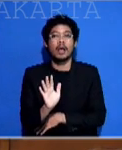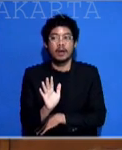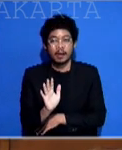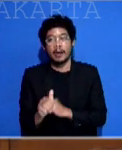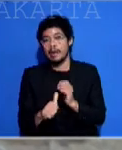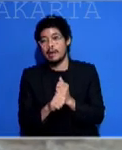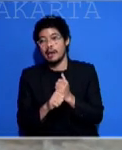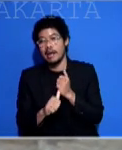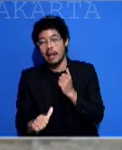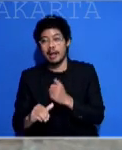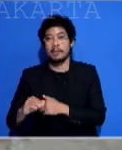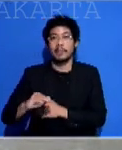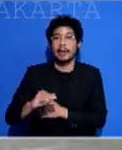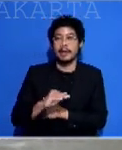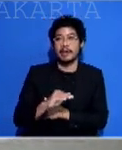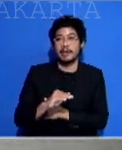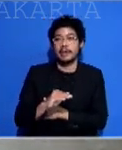kambangan.